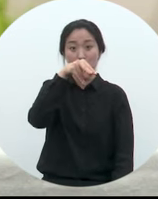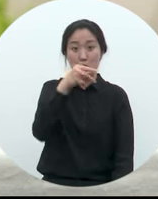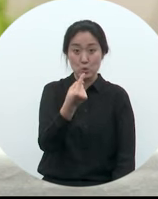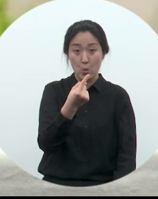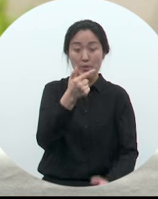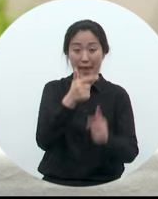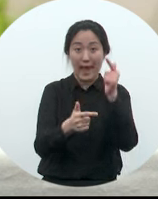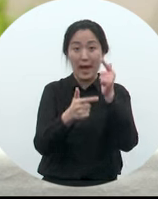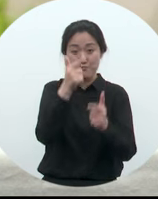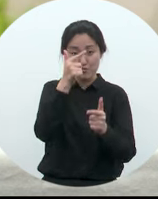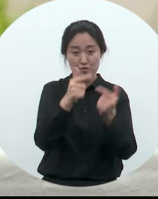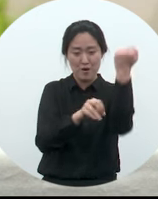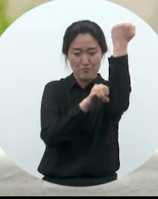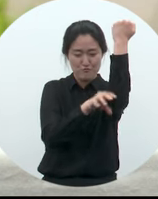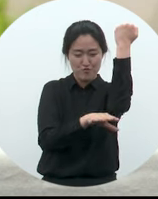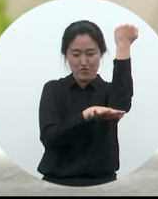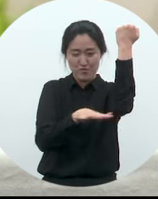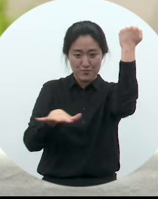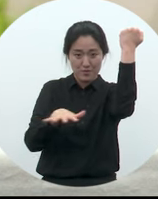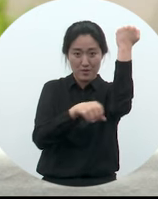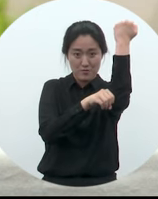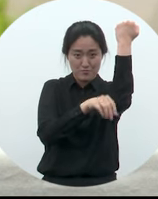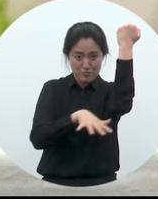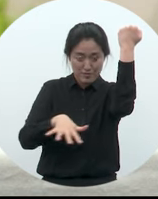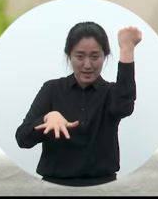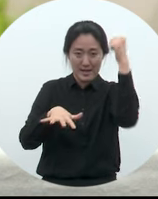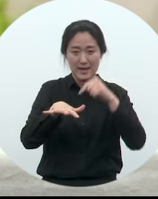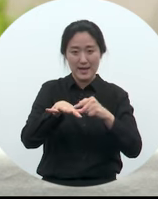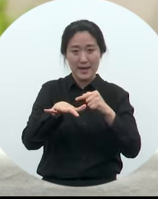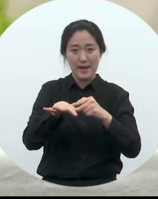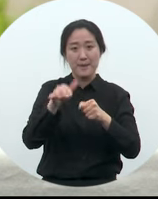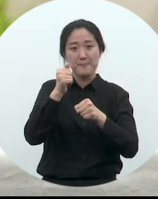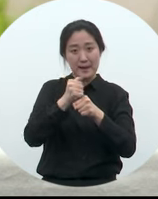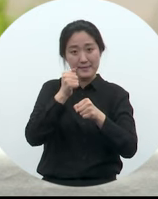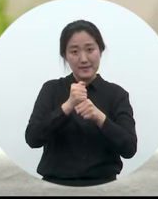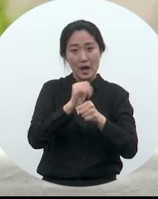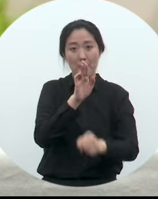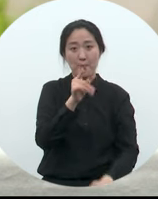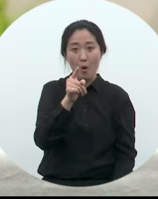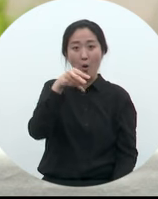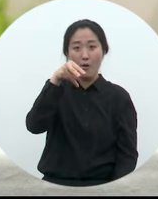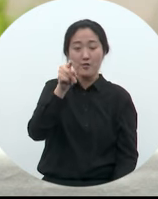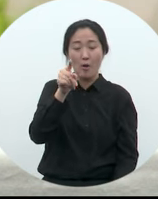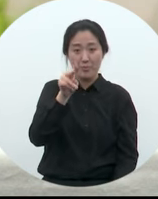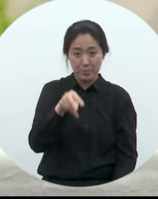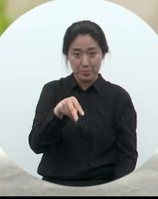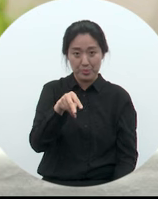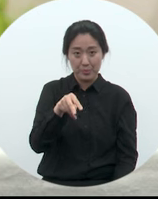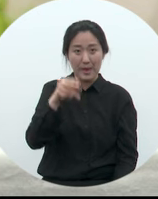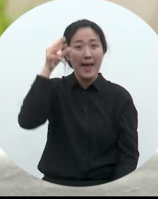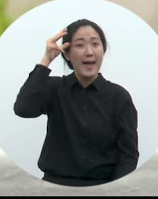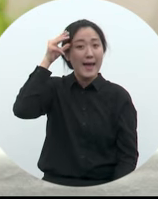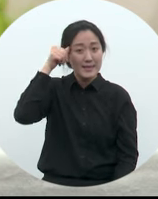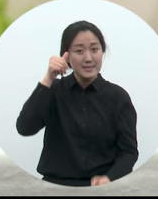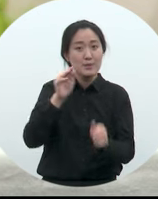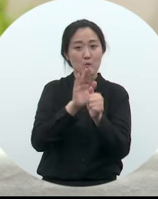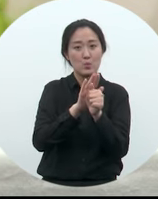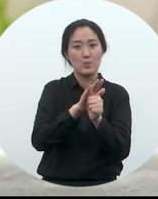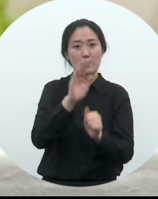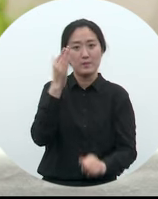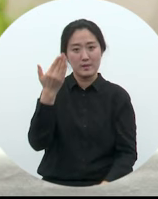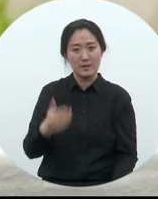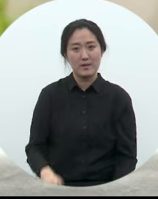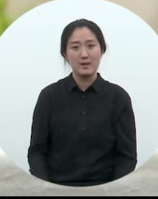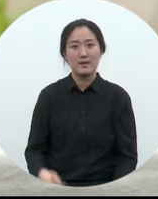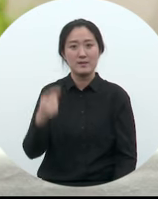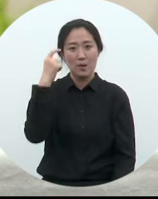소나무 뿌리에서 생기는 버섯 종류입니다. 이것을 우리가 약으로 쓰는데, 실제로 알츠하이머 치매에 도움이 많이